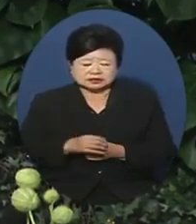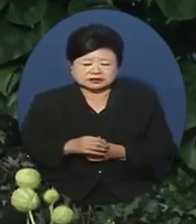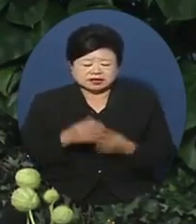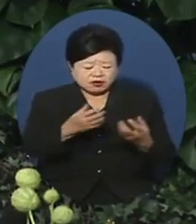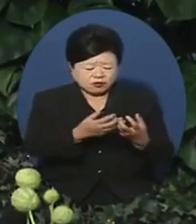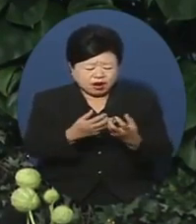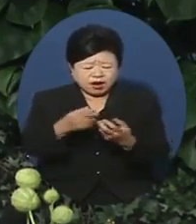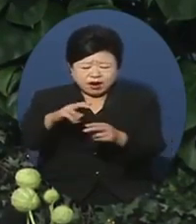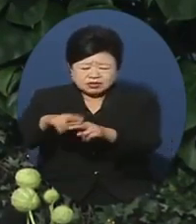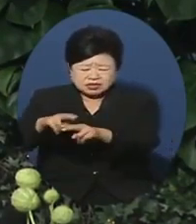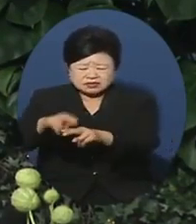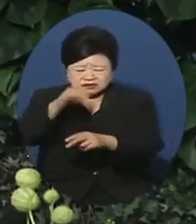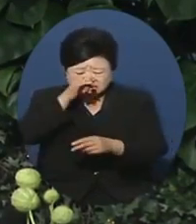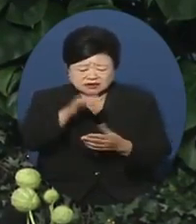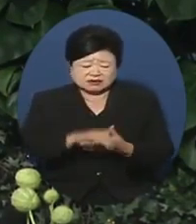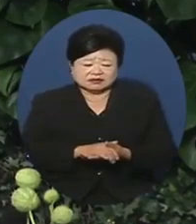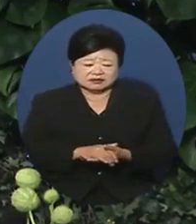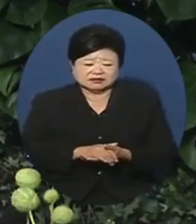앉아있는데